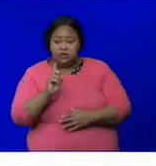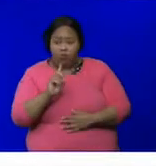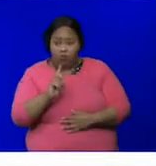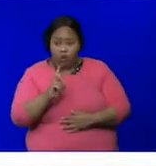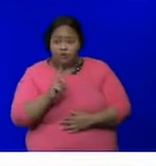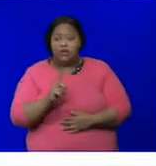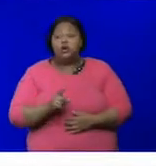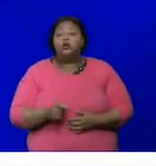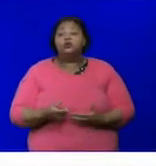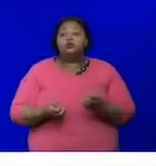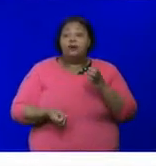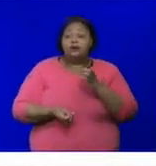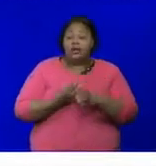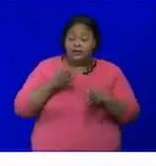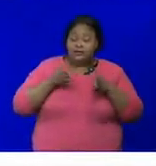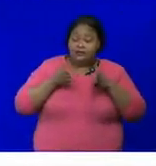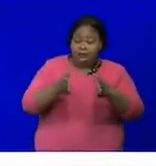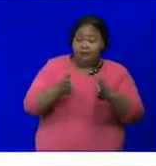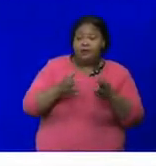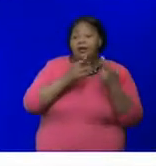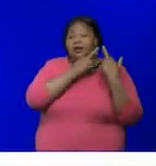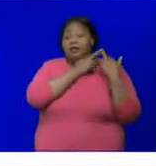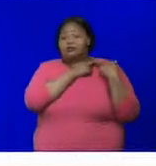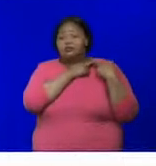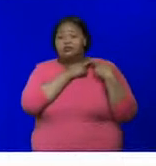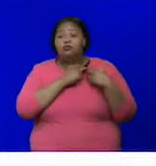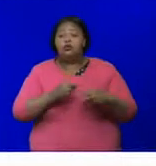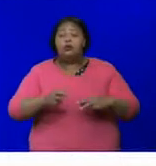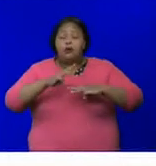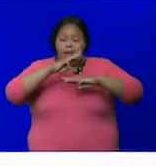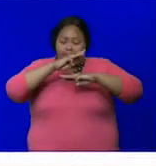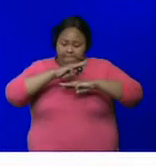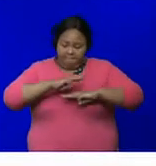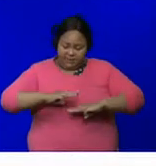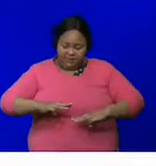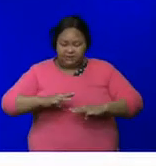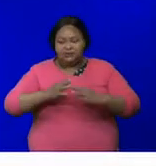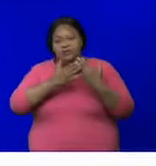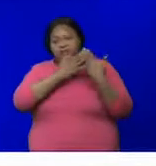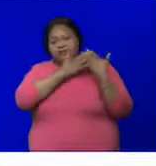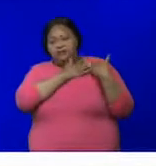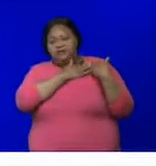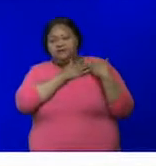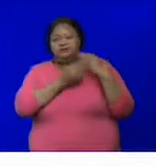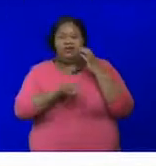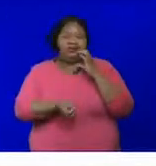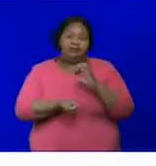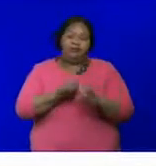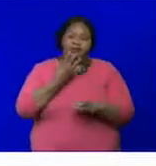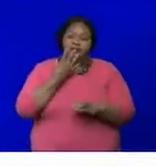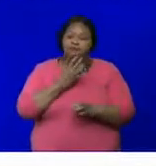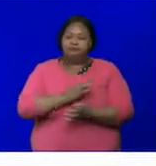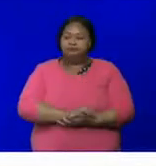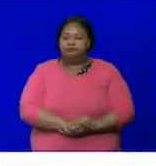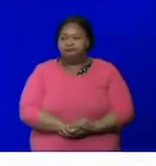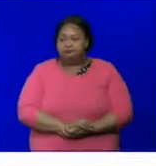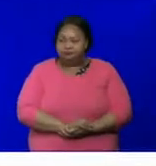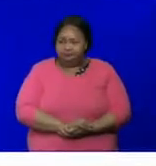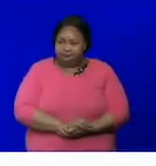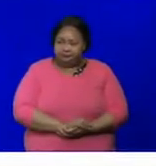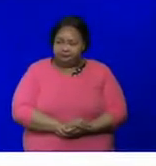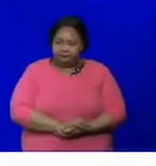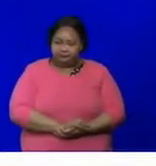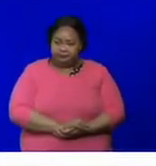lelibuke Tindzaba tekuthula nekuphepha. Umbiko wetangephandle uhlanganiswe ngithando kuhle emdluli. Titfombe tibuya